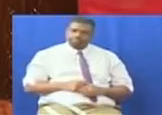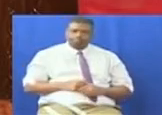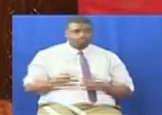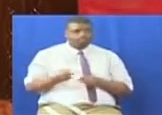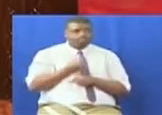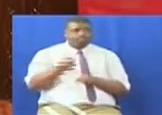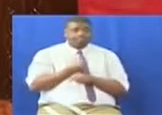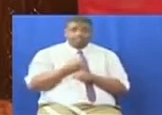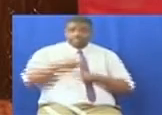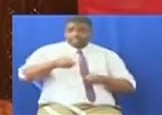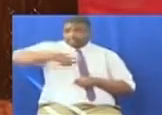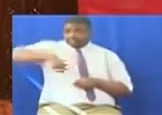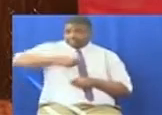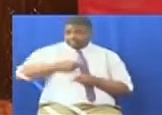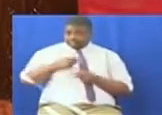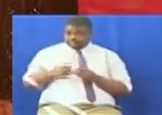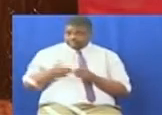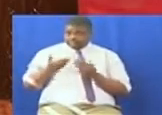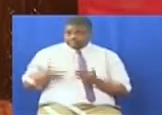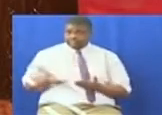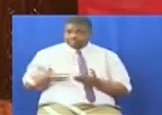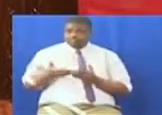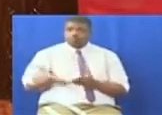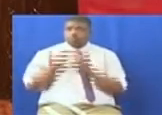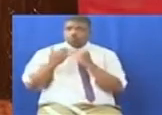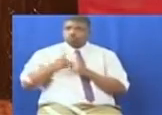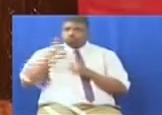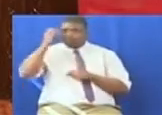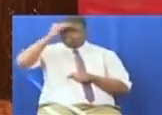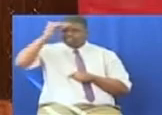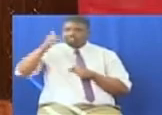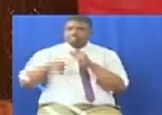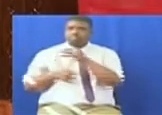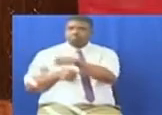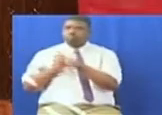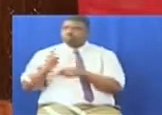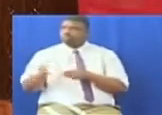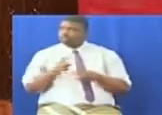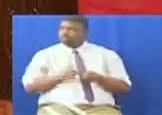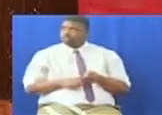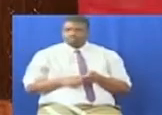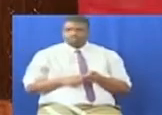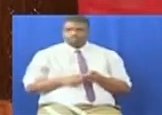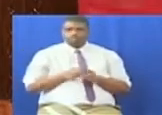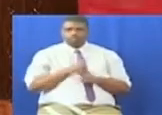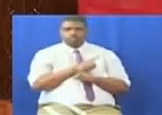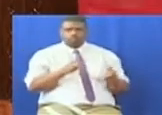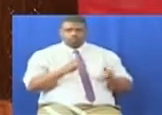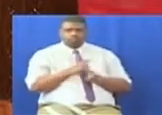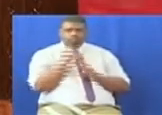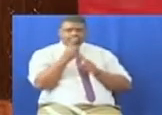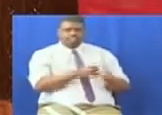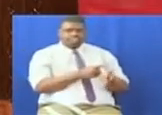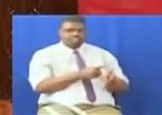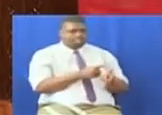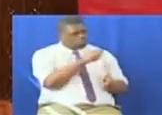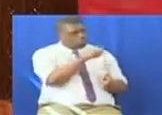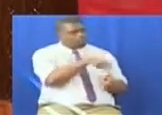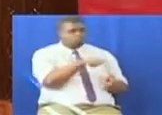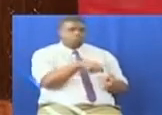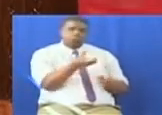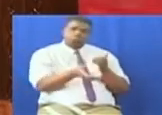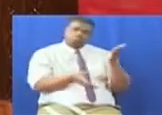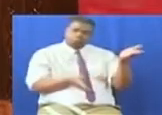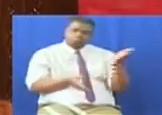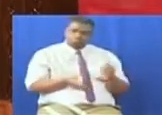Ametufanya kwamba kumbe sasa tunatakiwa kuwa na uwezo wetu wa kufikiri. Sio uwezo wa kufikiri kwa ajili ya migongo ya watu. Leo nilikuwa naona watu